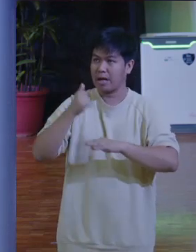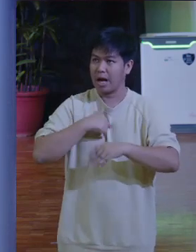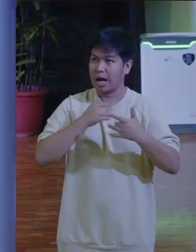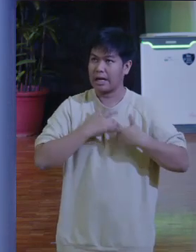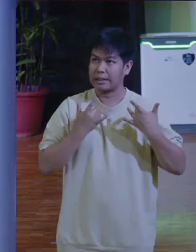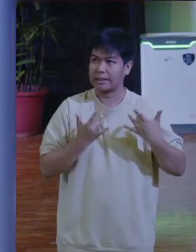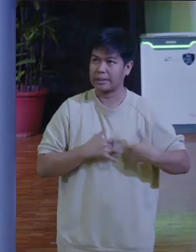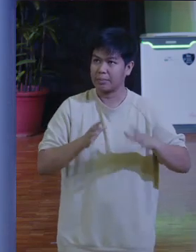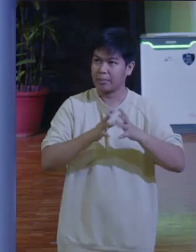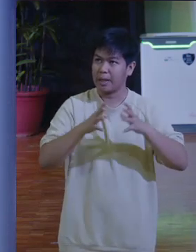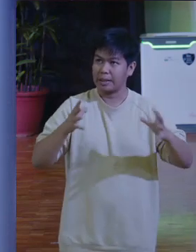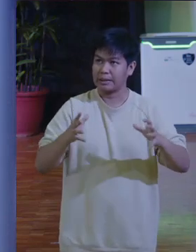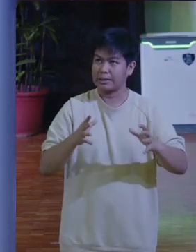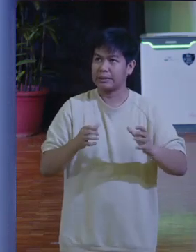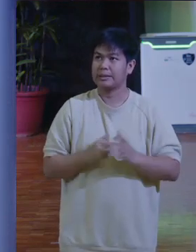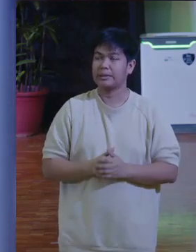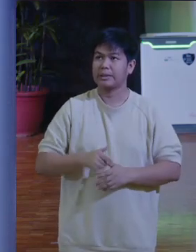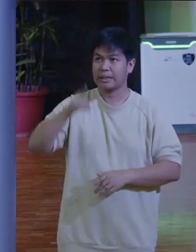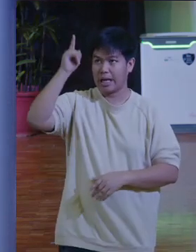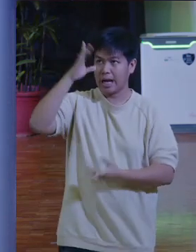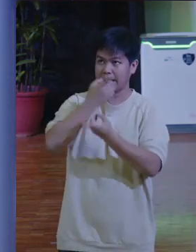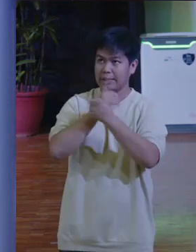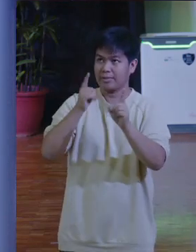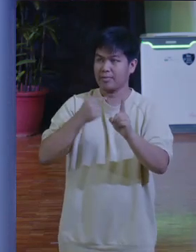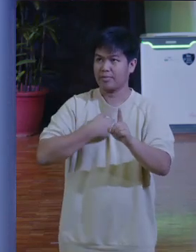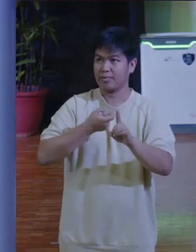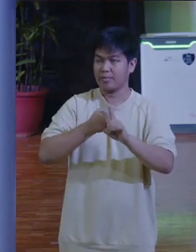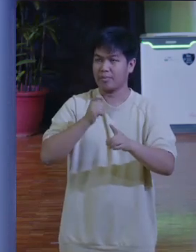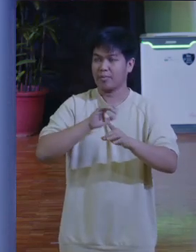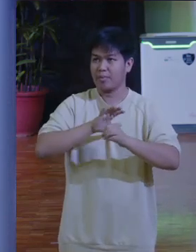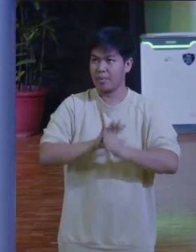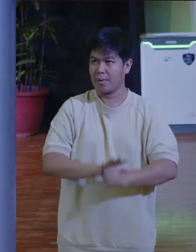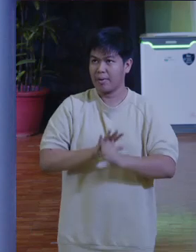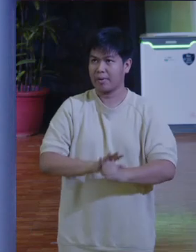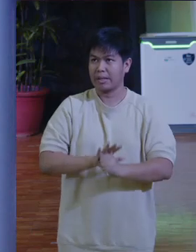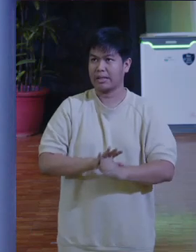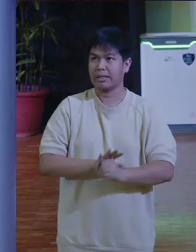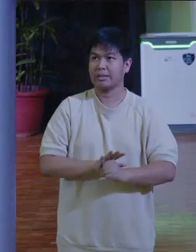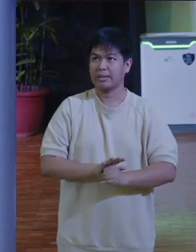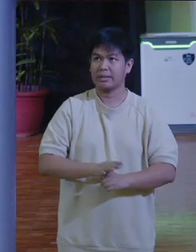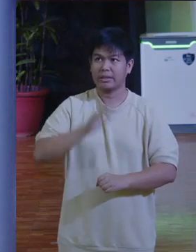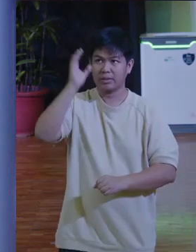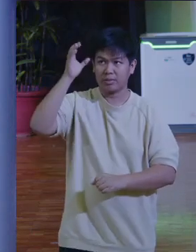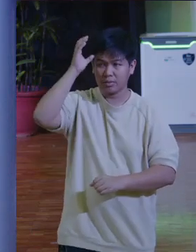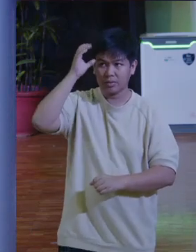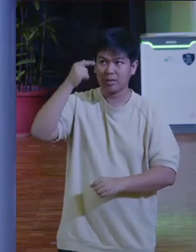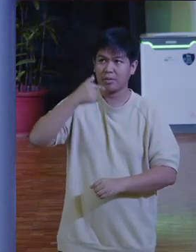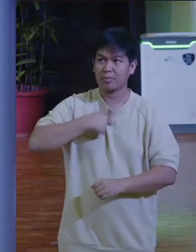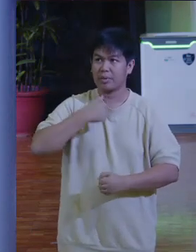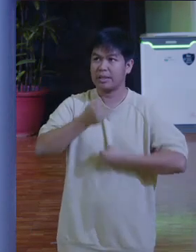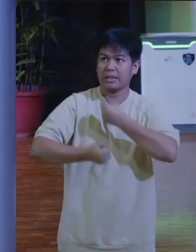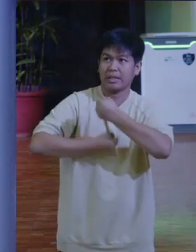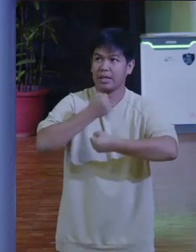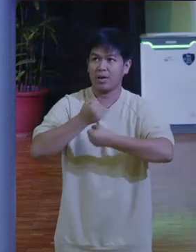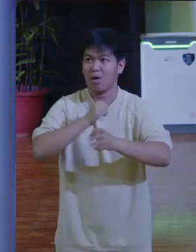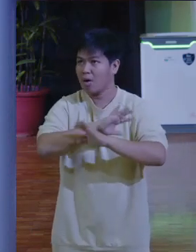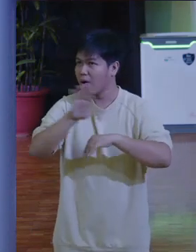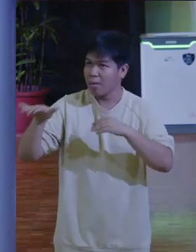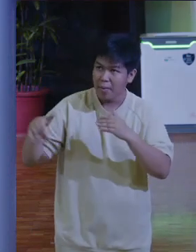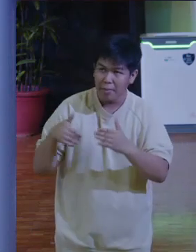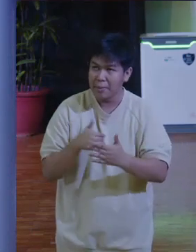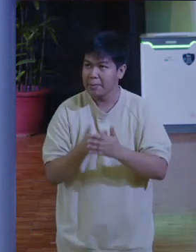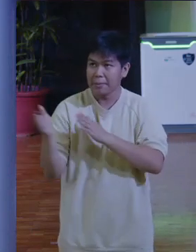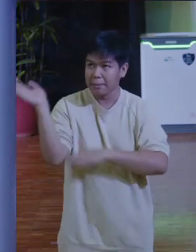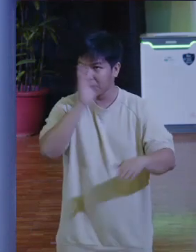of my heart are enlarged. Bring me out of my distresses. Consider my affliction, ang lahat ng aking